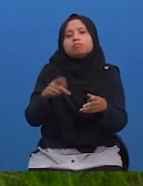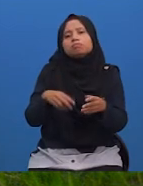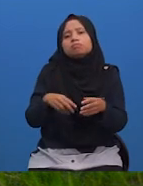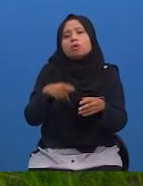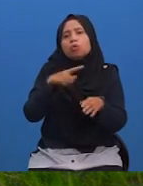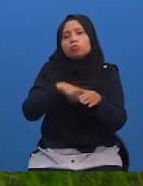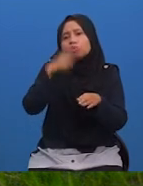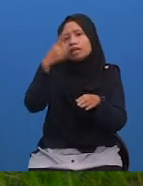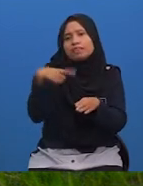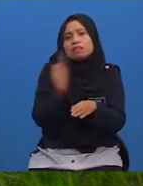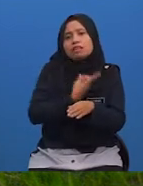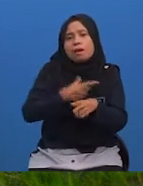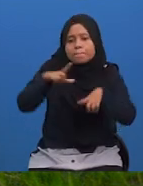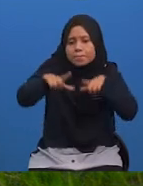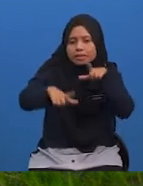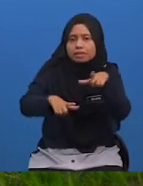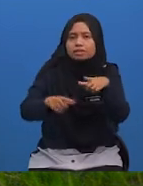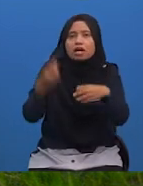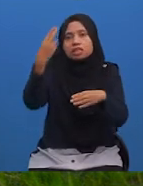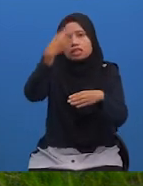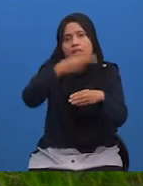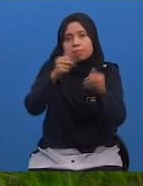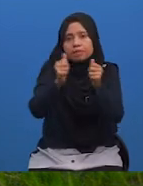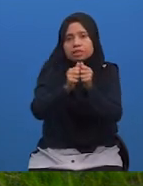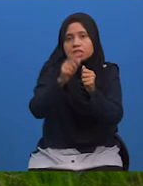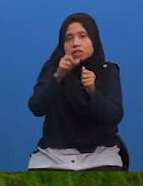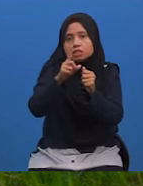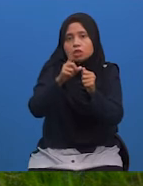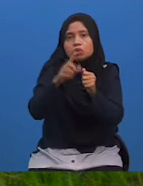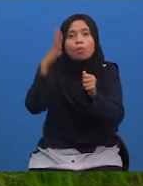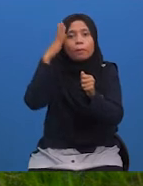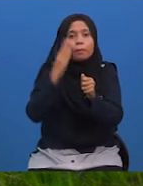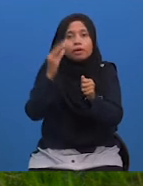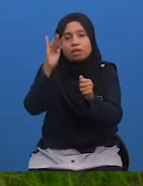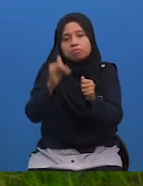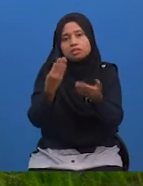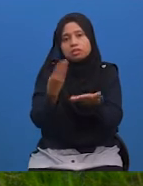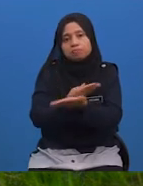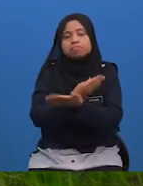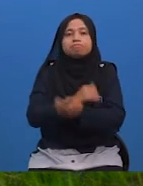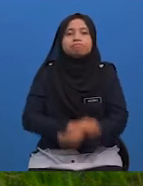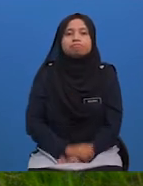kita untuk terus melangkah ke hadapan dengan suatu pengalaman yang baharu.